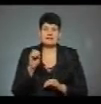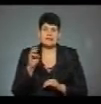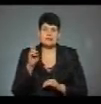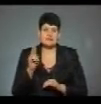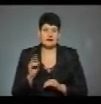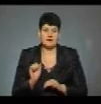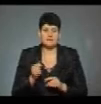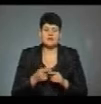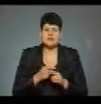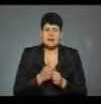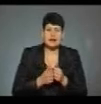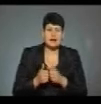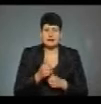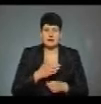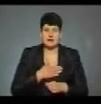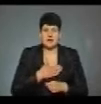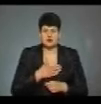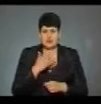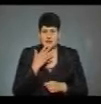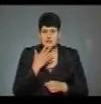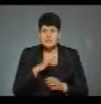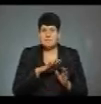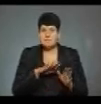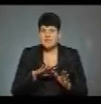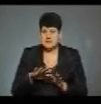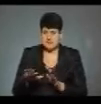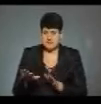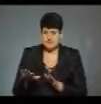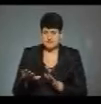є лідер нашої нації, тому що після